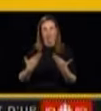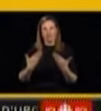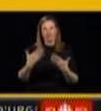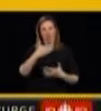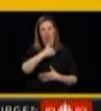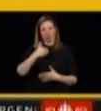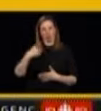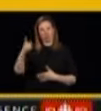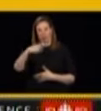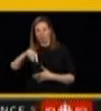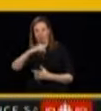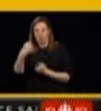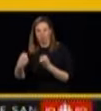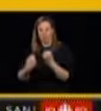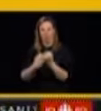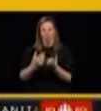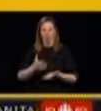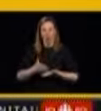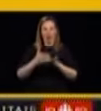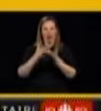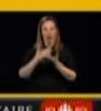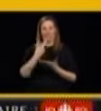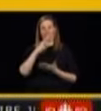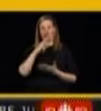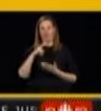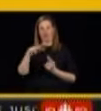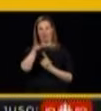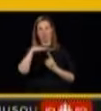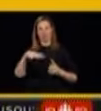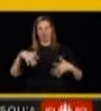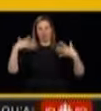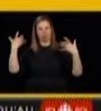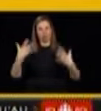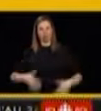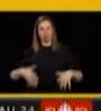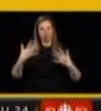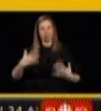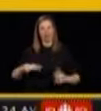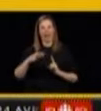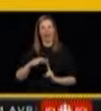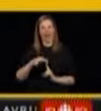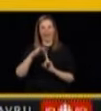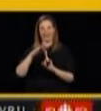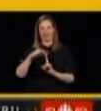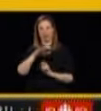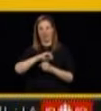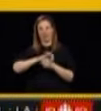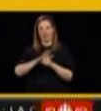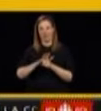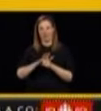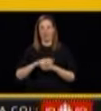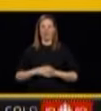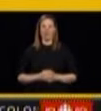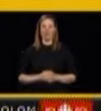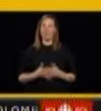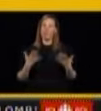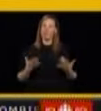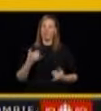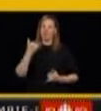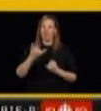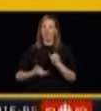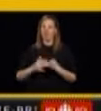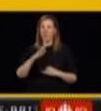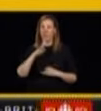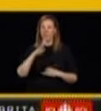chanceux de vous avoir dans cette situation qui est exceptionnelle. Je termine en vous disant